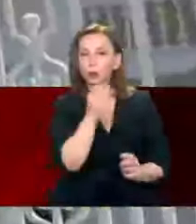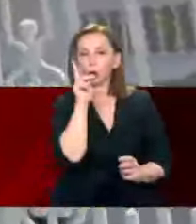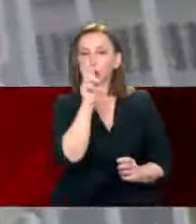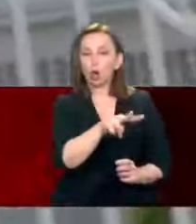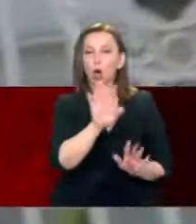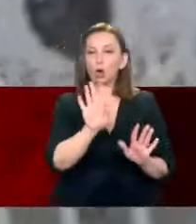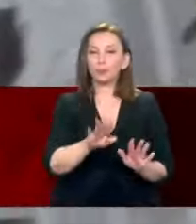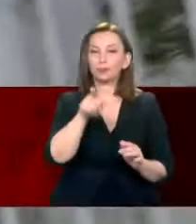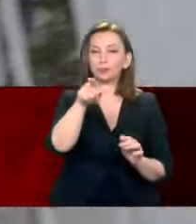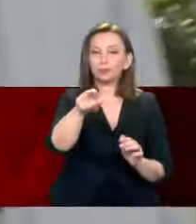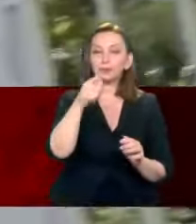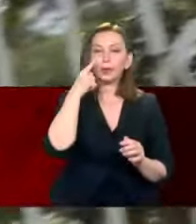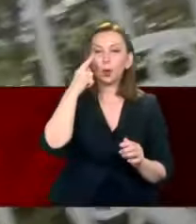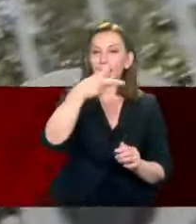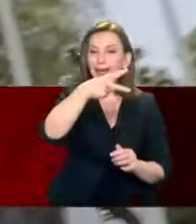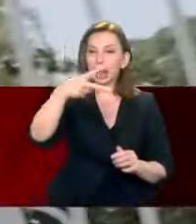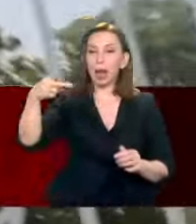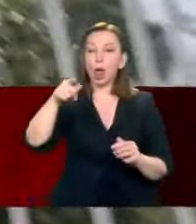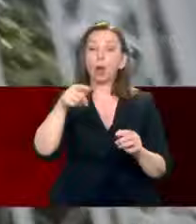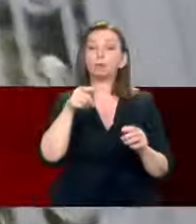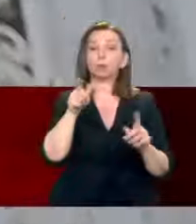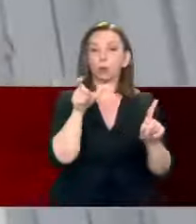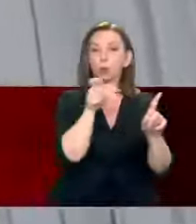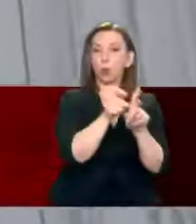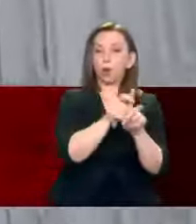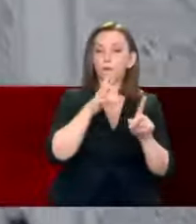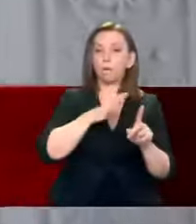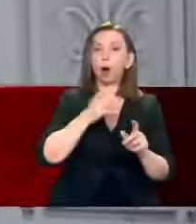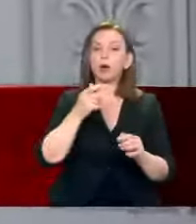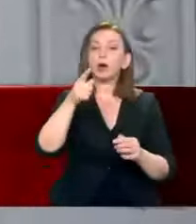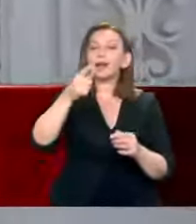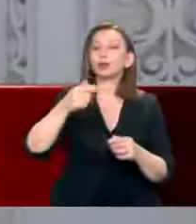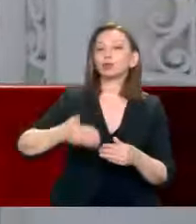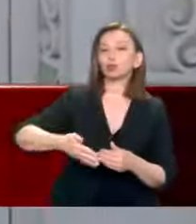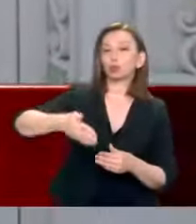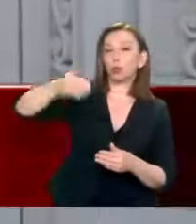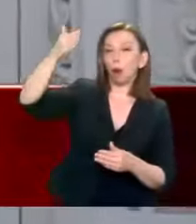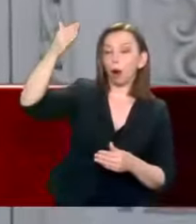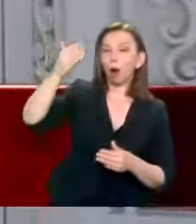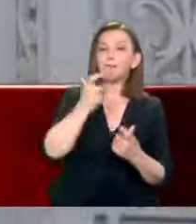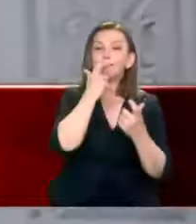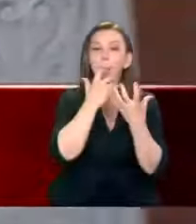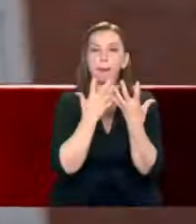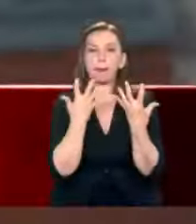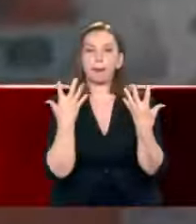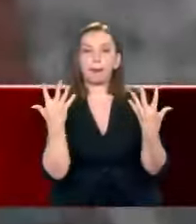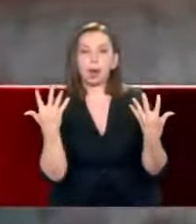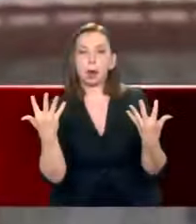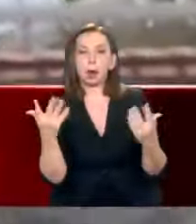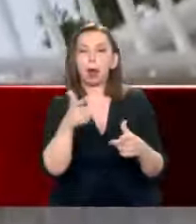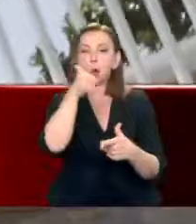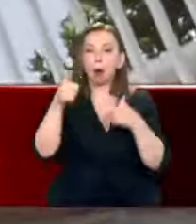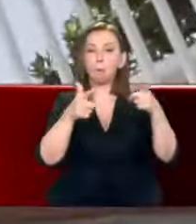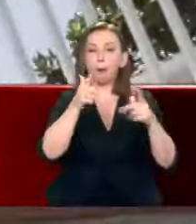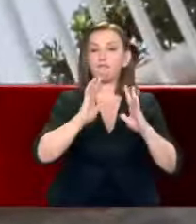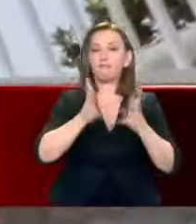gördüm. Aslında yalı adeta bir kale gibi korunuyordu. Uzun duvarlar, demir parmaklıklar, güvenlik kameraları ve alarm sistemleri.